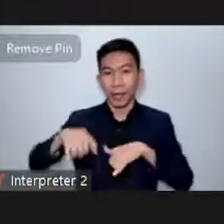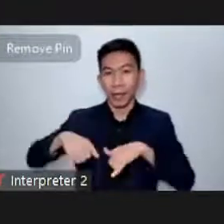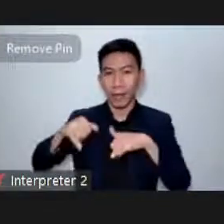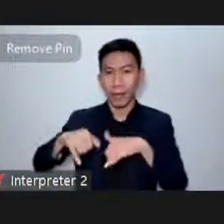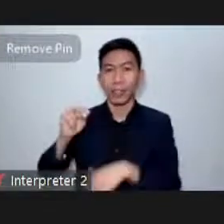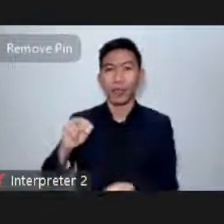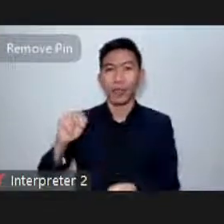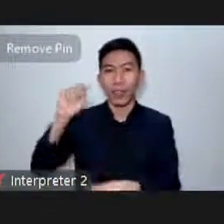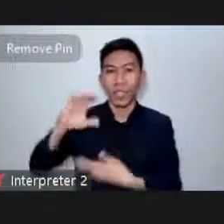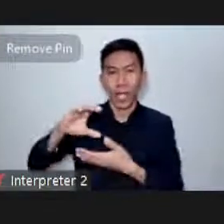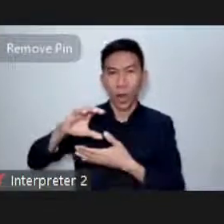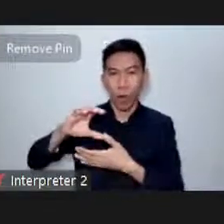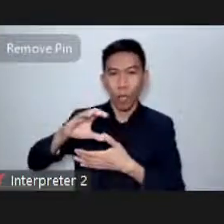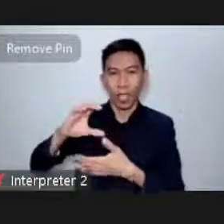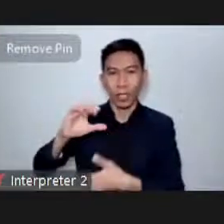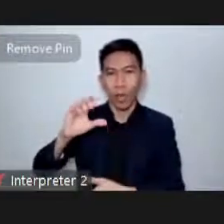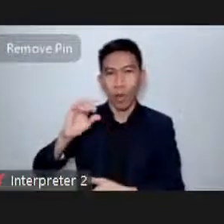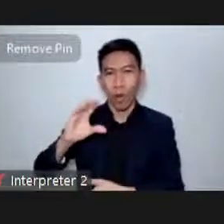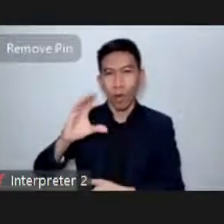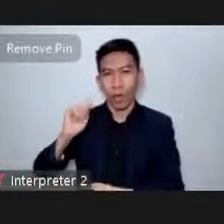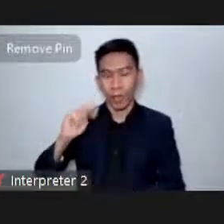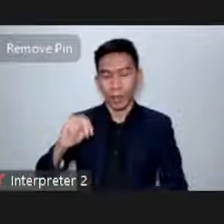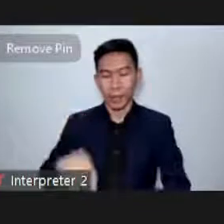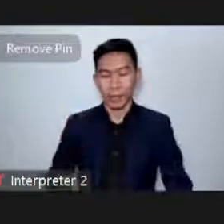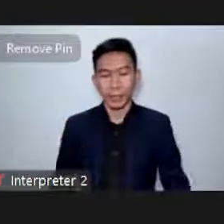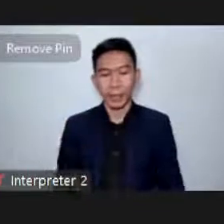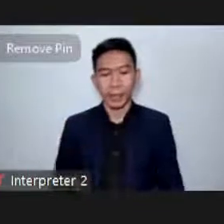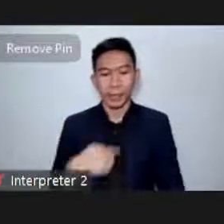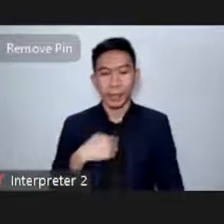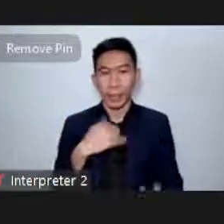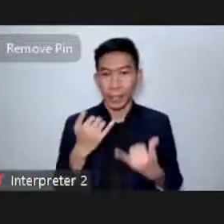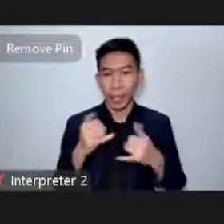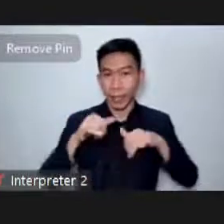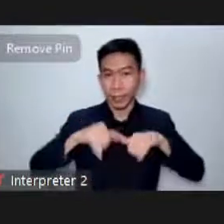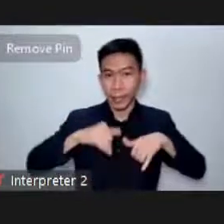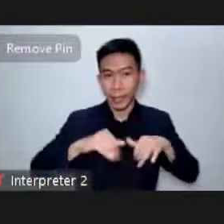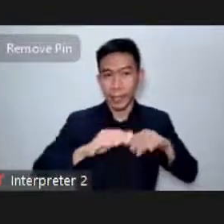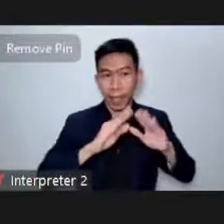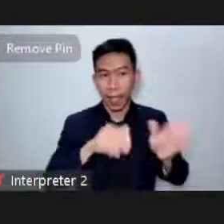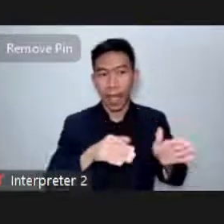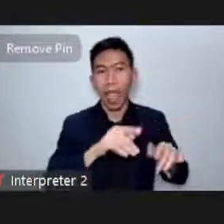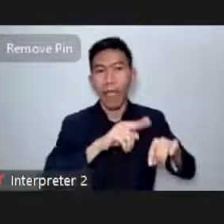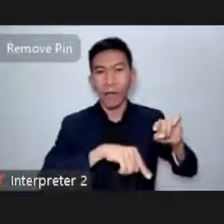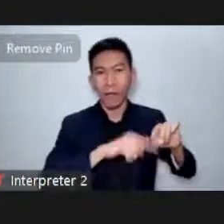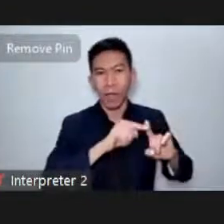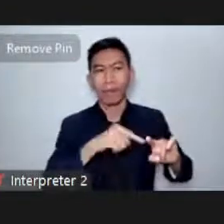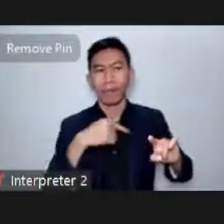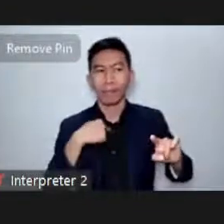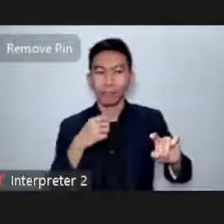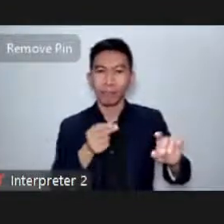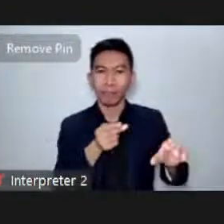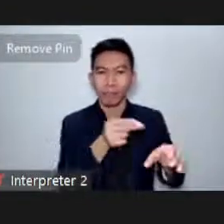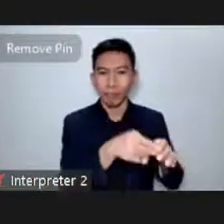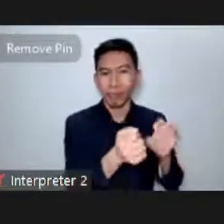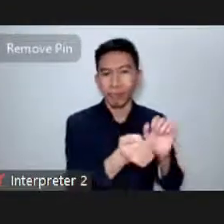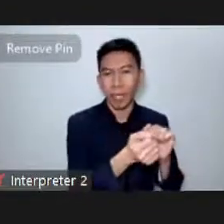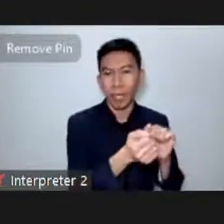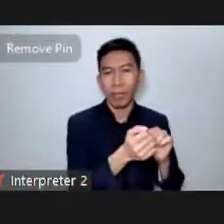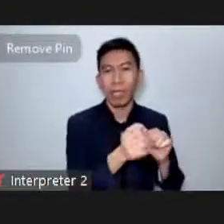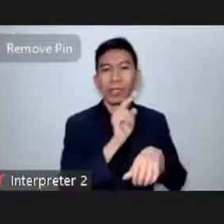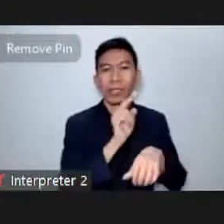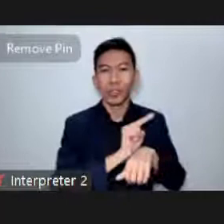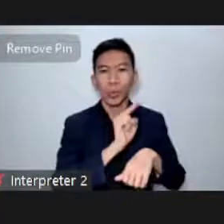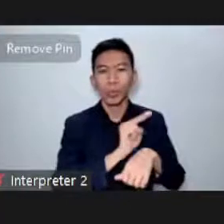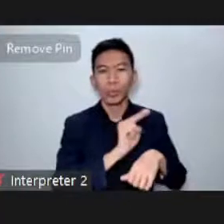North Caloocan. At dito po ako ngayon sa bahay ng kaibigan ko po at nakikigamit po ako ng wifi